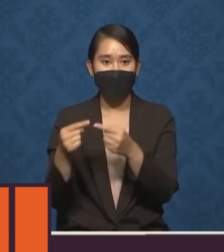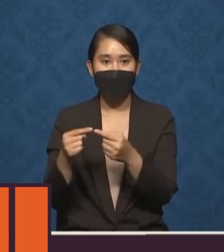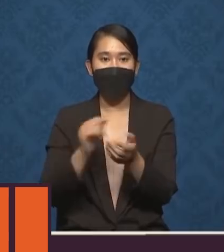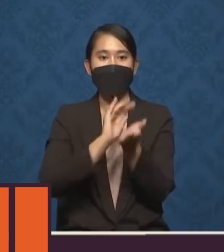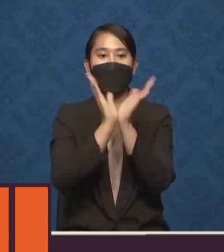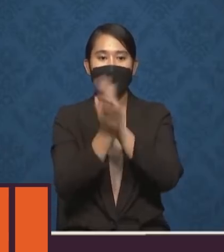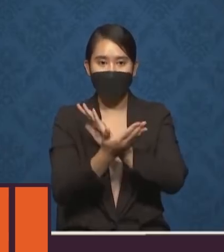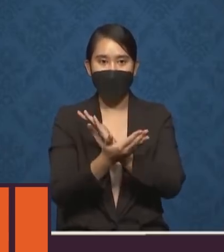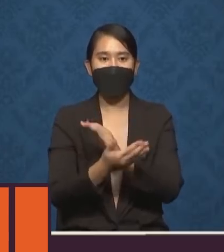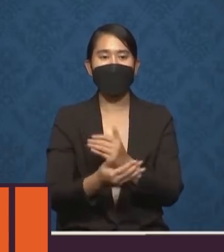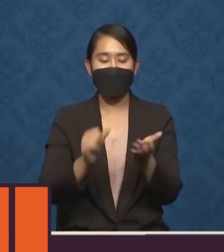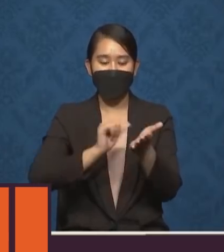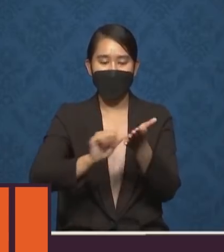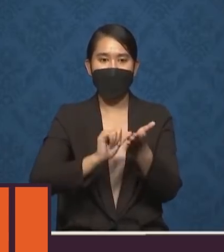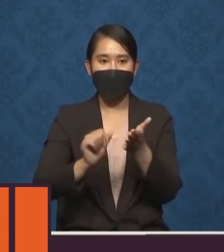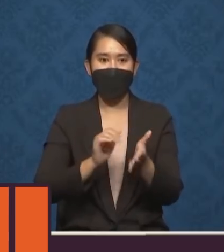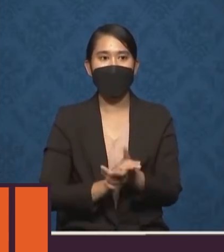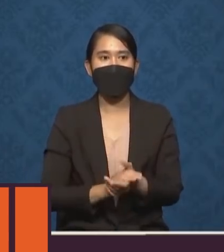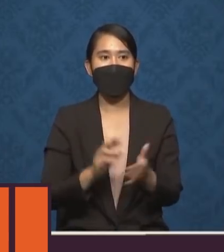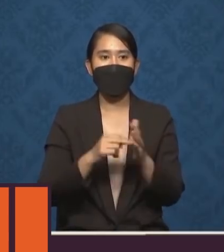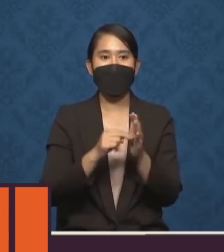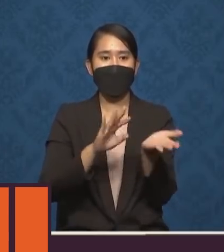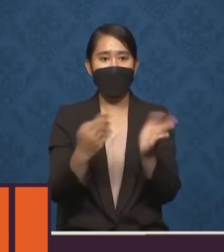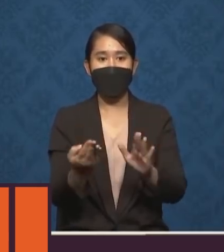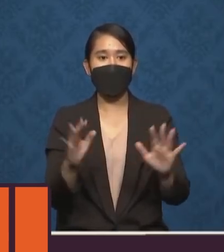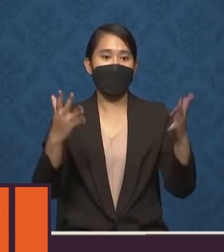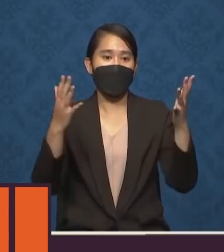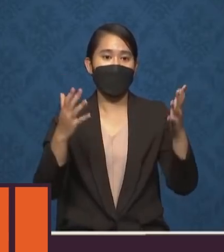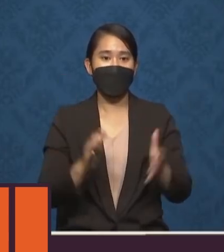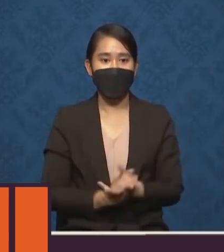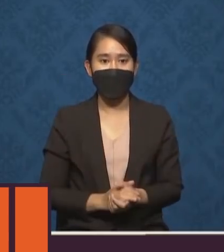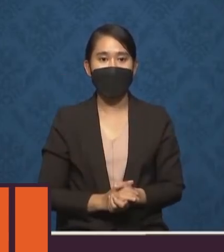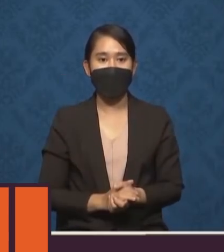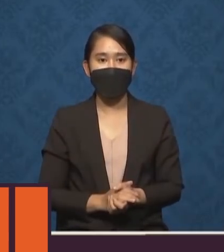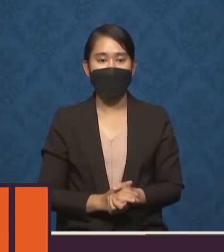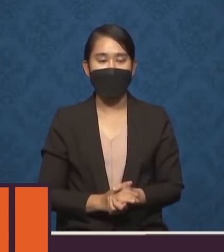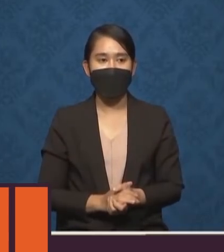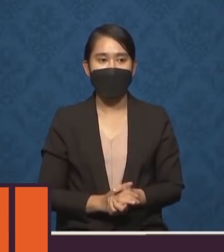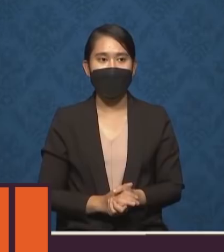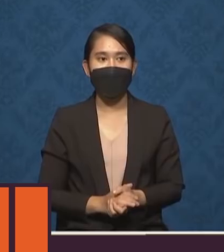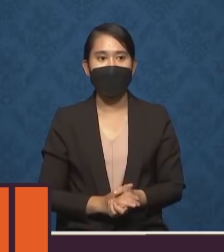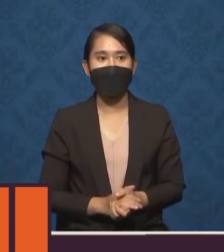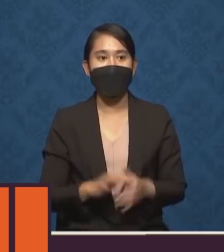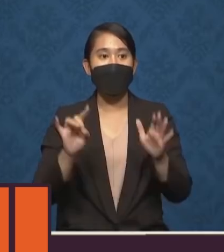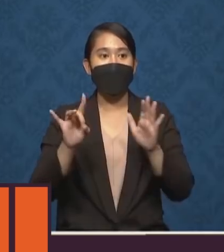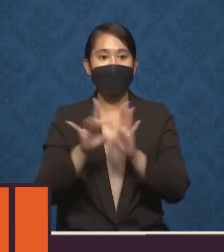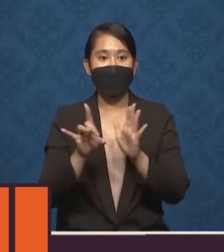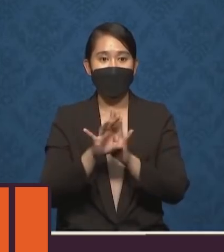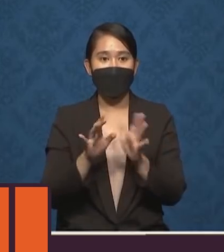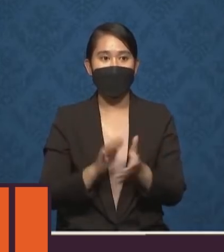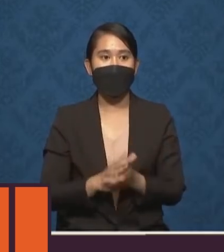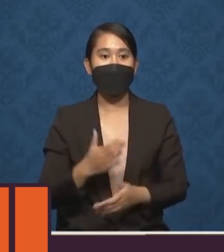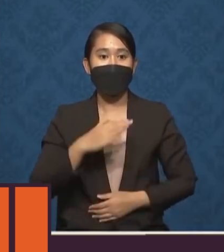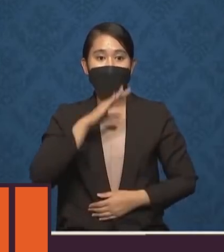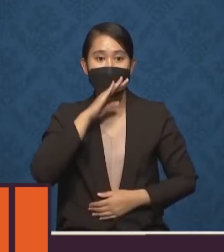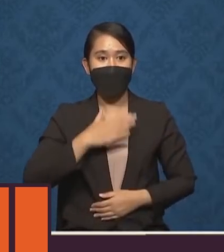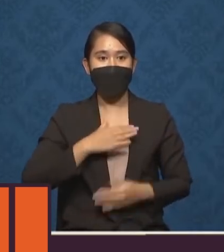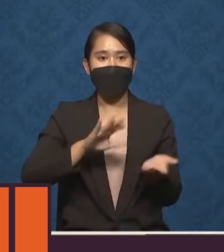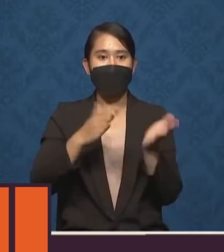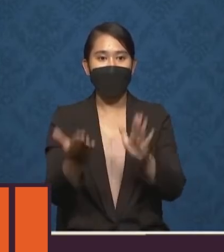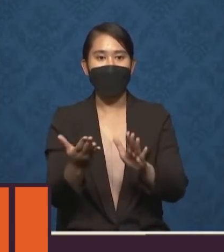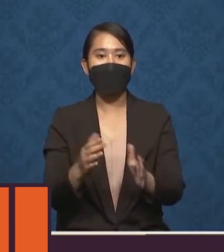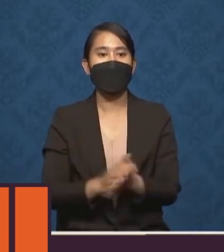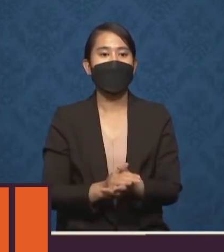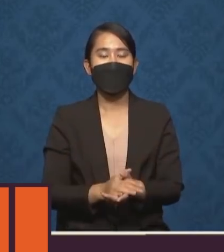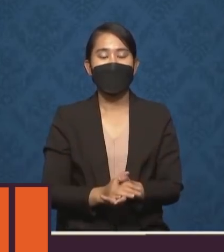คือการแก้ไขไม่ใช่การล้มล้างนะครับทำมาทานผมขอกล่าวทิ้งท้ายครึ่งนาทีนี่ครับถ้าผมจะล้มล้างผมอยากจะล้มล้าง